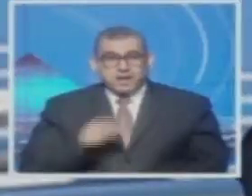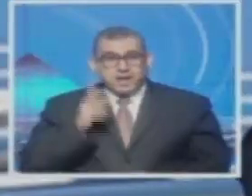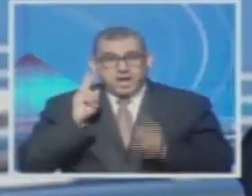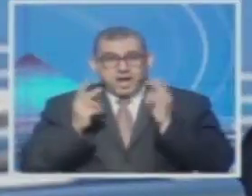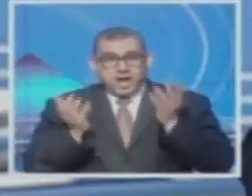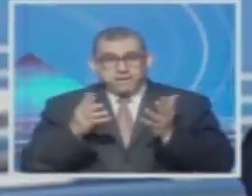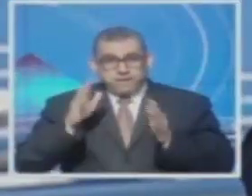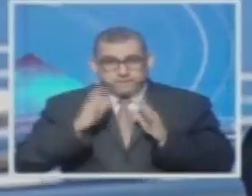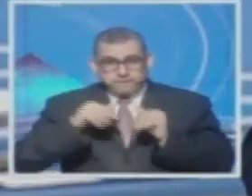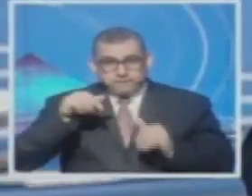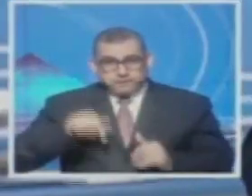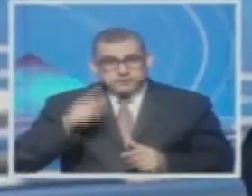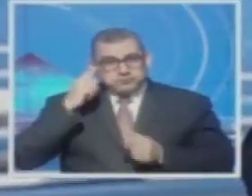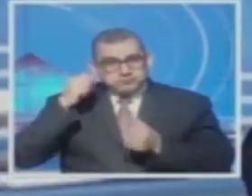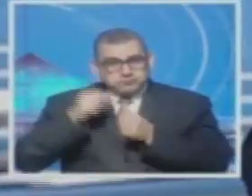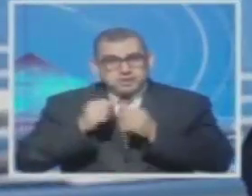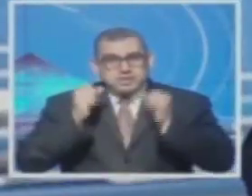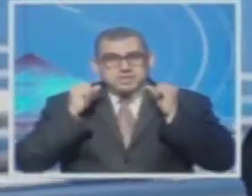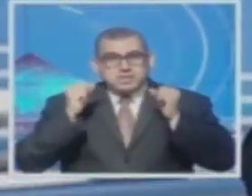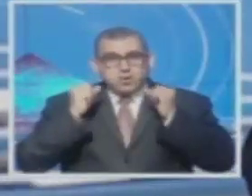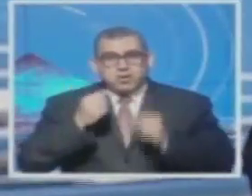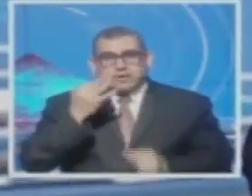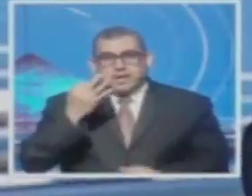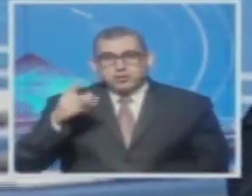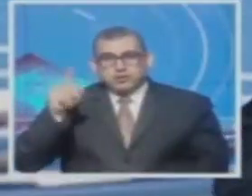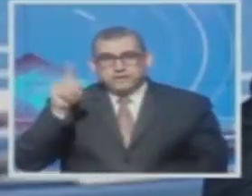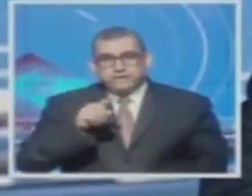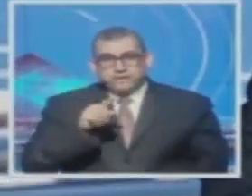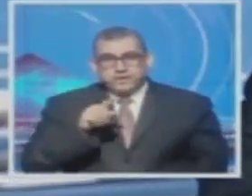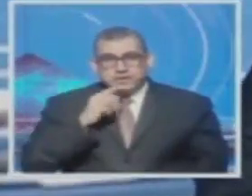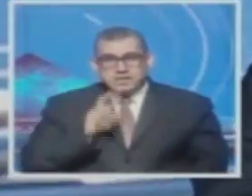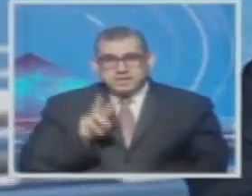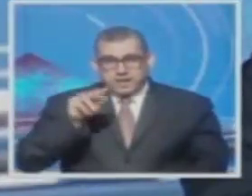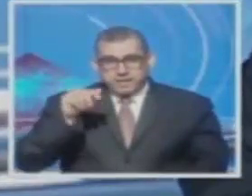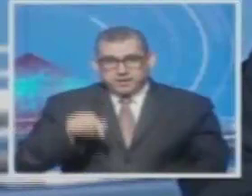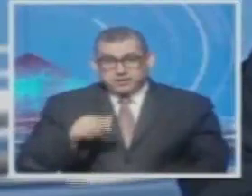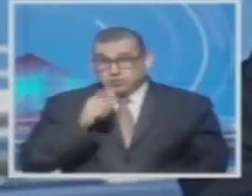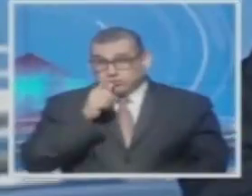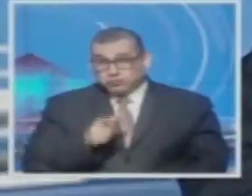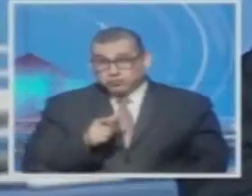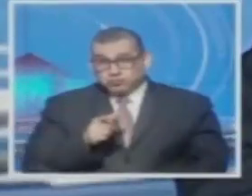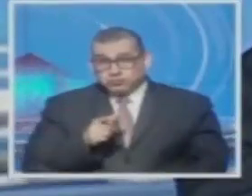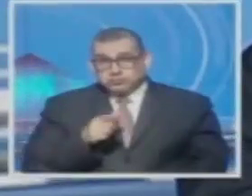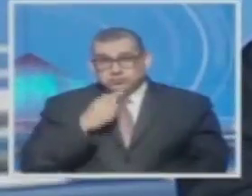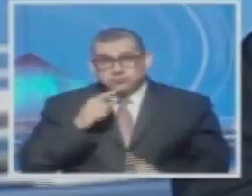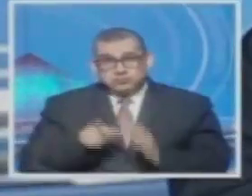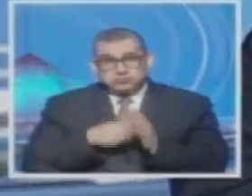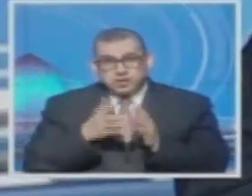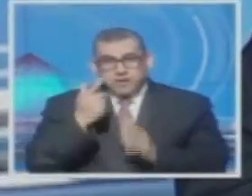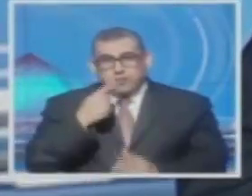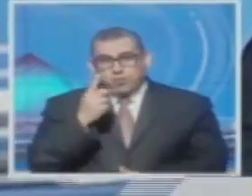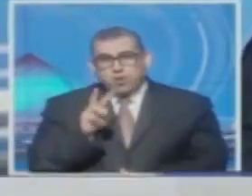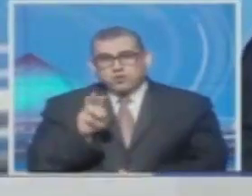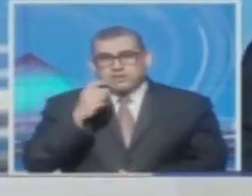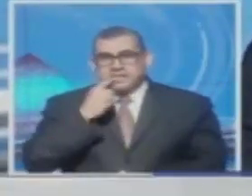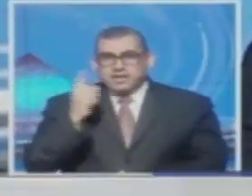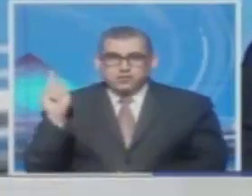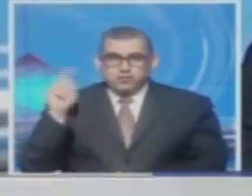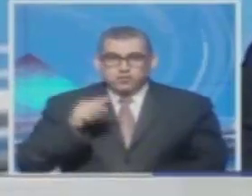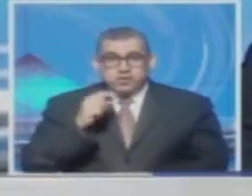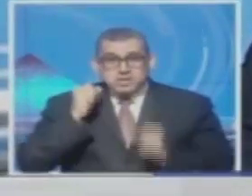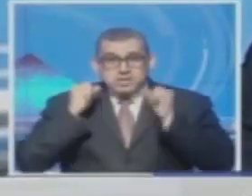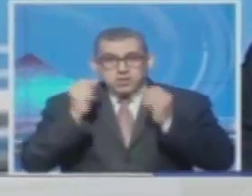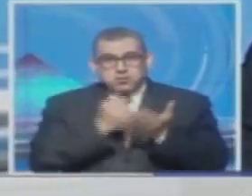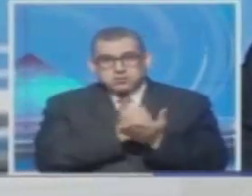تحتفل مصر بذكرى ثورة 23 من يوليو المجيدة للمرة 71. هذه الثورة